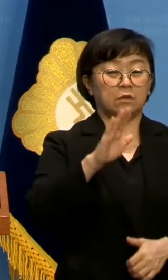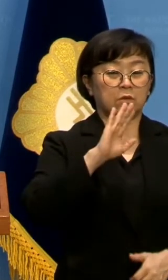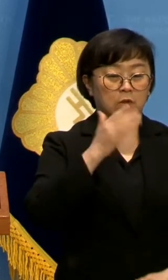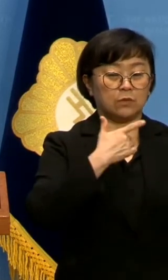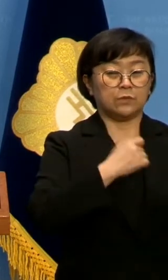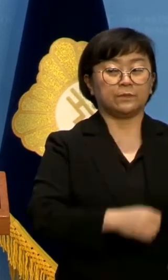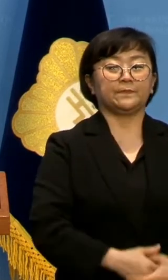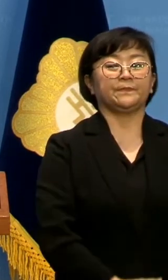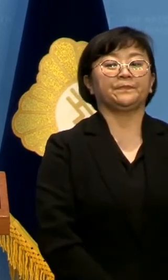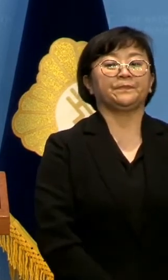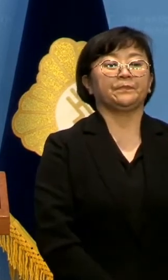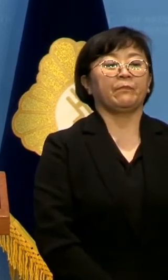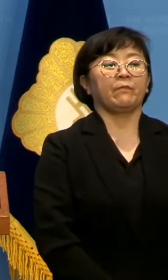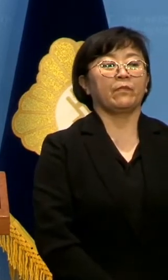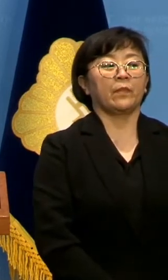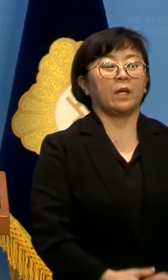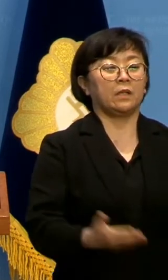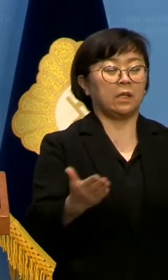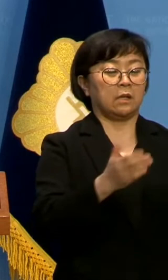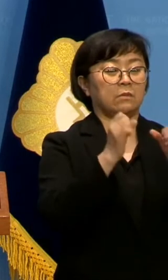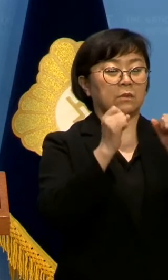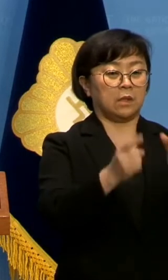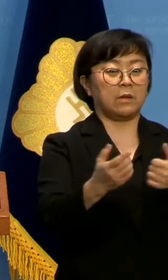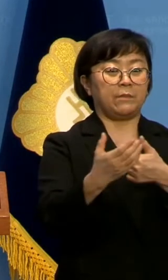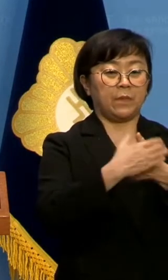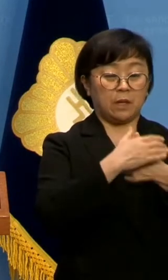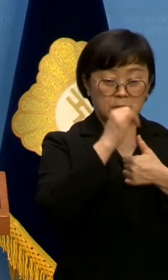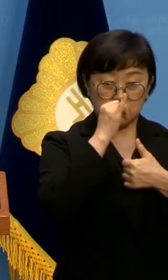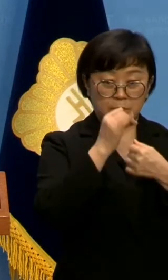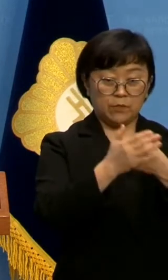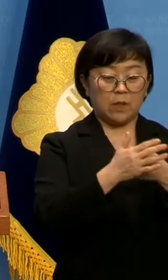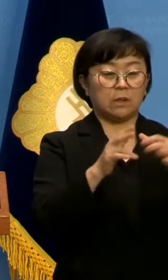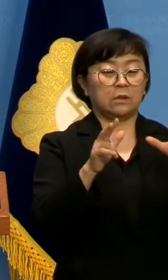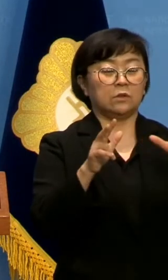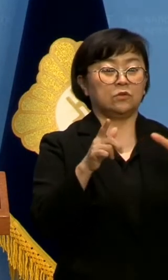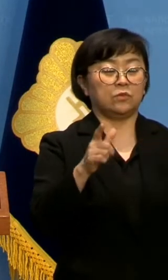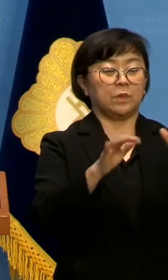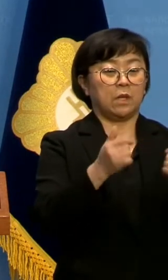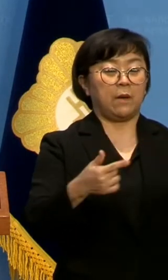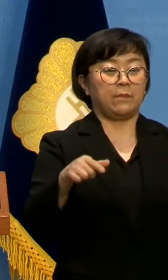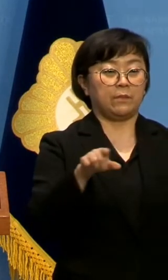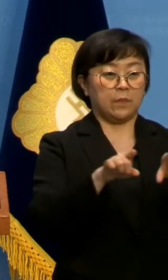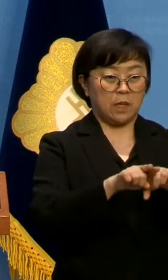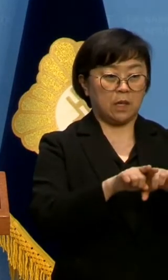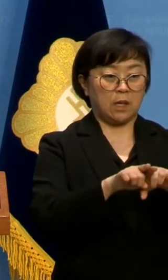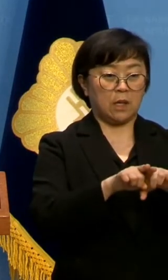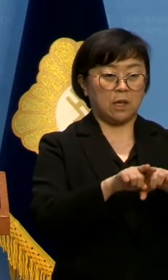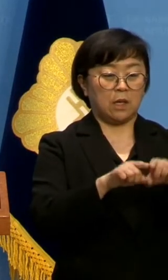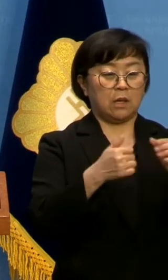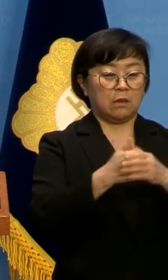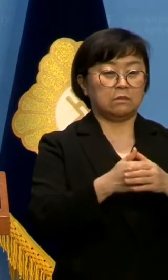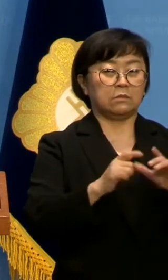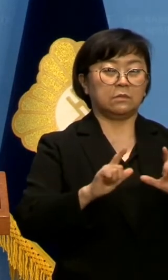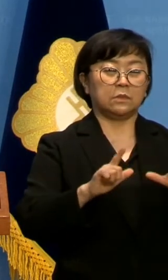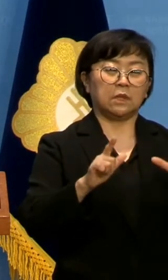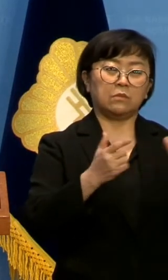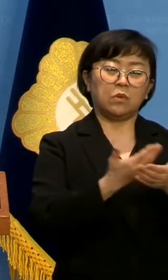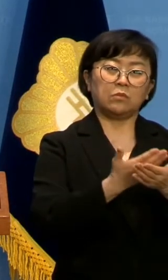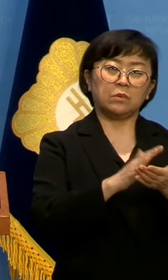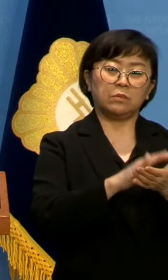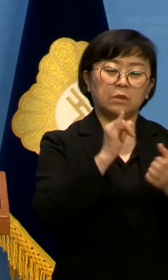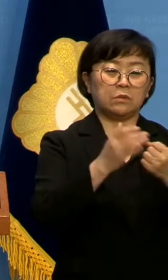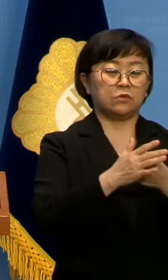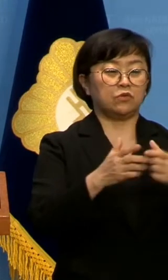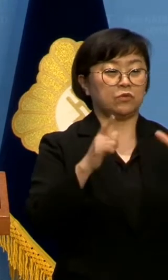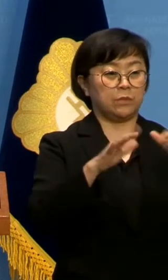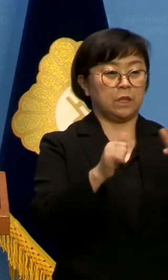되겠습니다. 제 2회 기회가 주어진다면 주민과 함께 이번의 날을 정기적으로 개최하겠습니다.